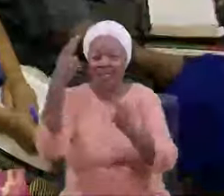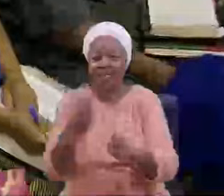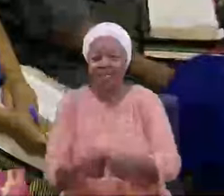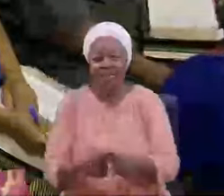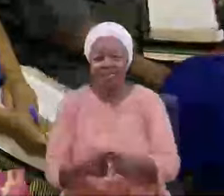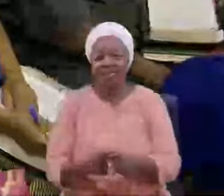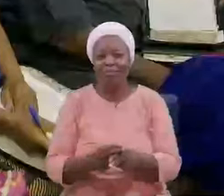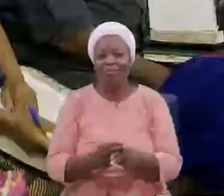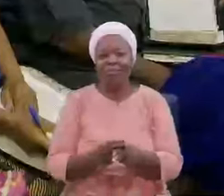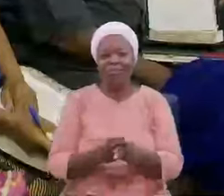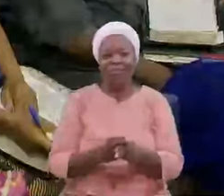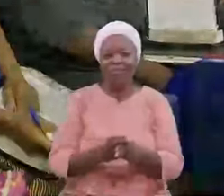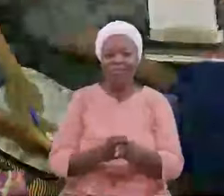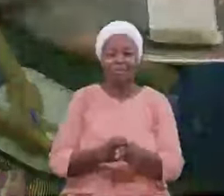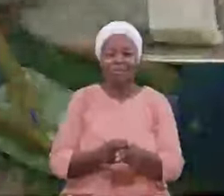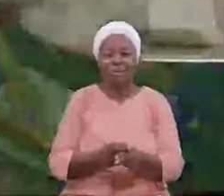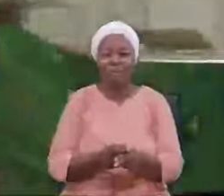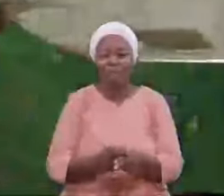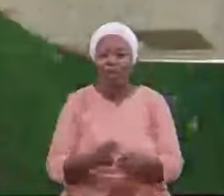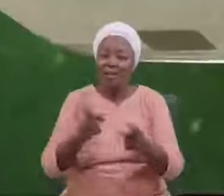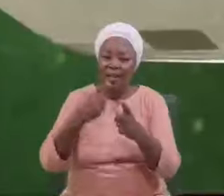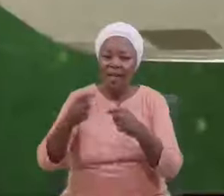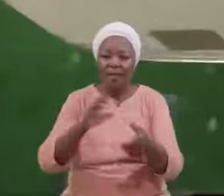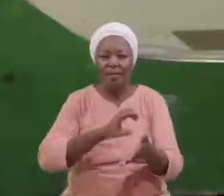Jésus. Et le verset 2.